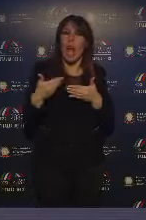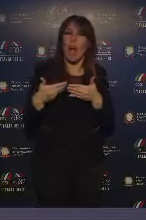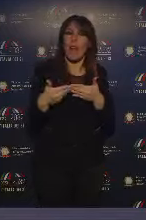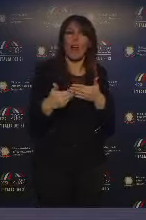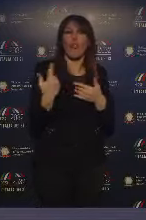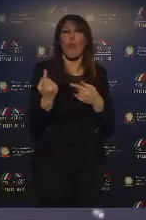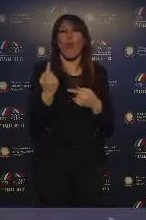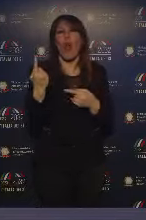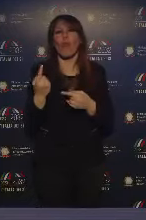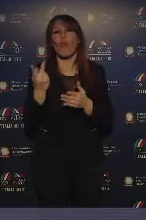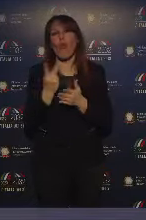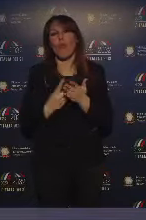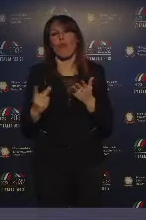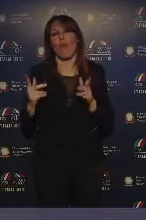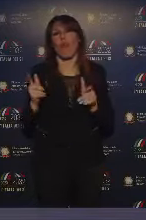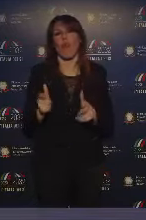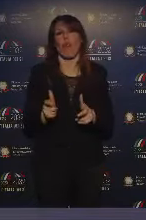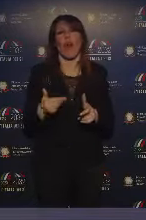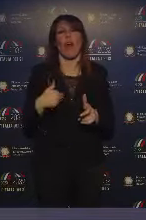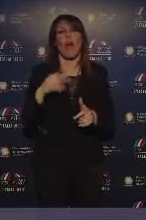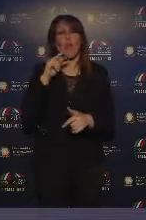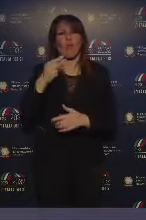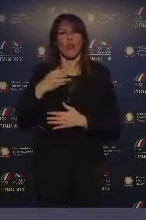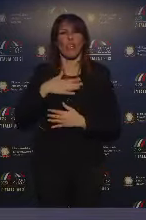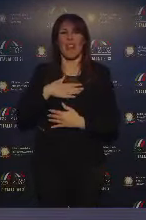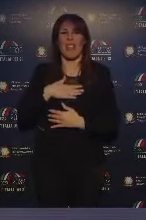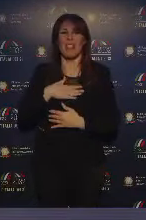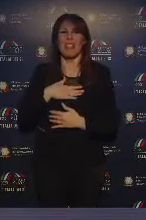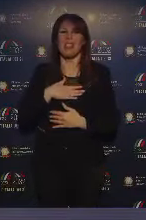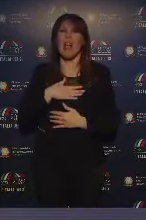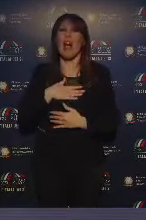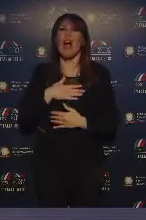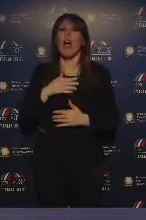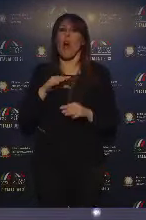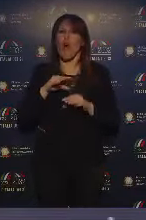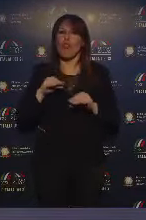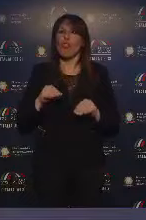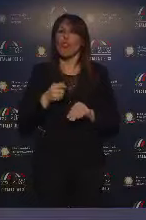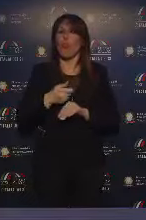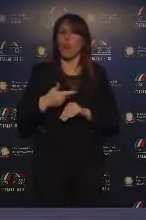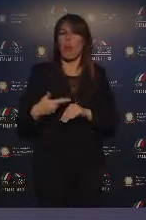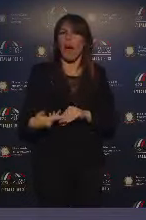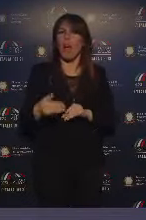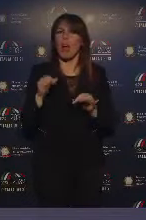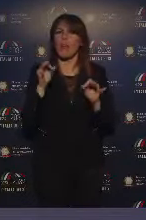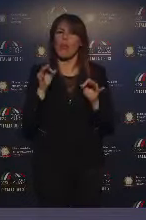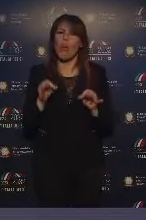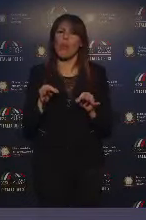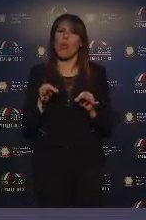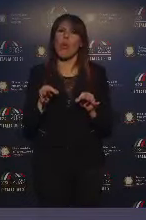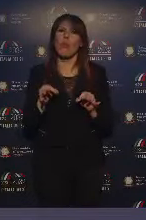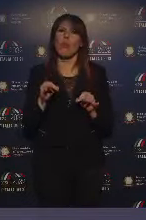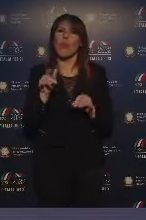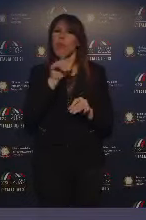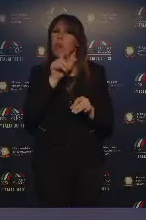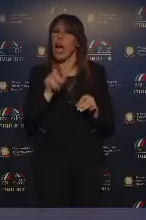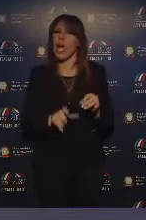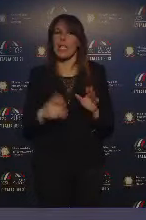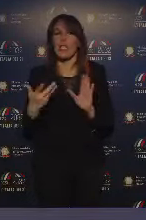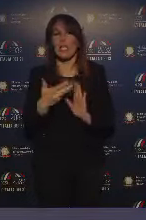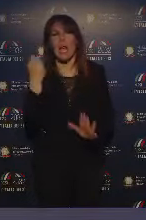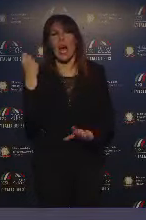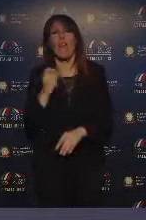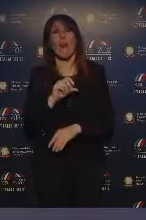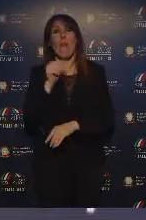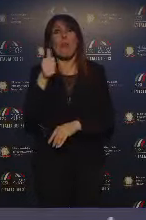ha provato affermare che però dal mio punto di vista e dal punto di vista oggettivo e numerico stanno salvando il paese il primo di